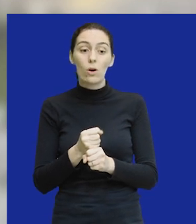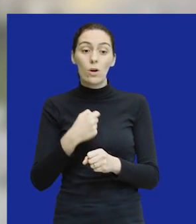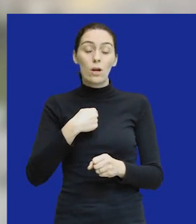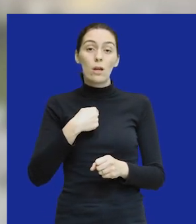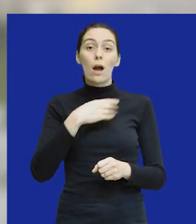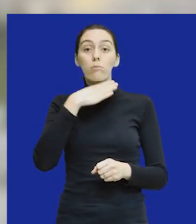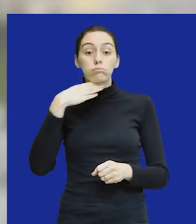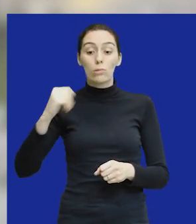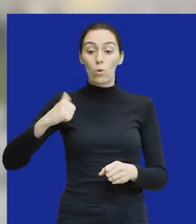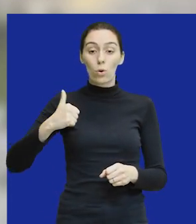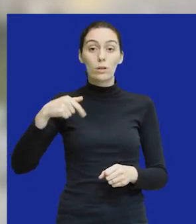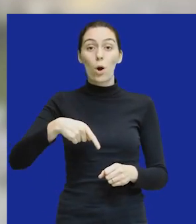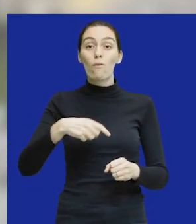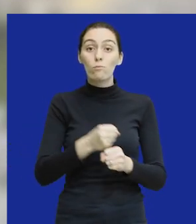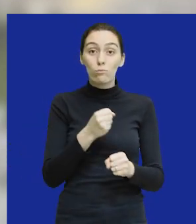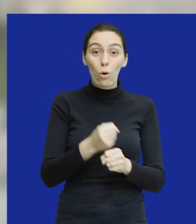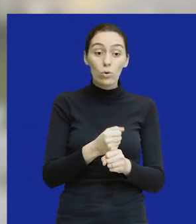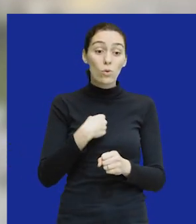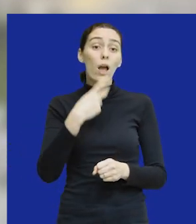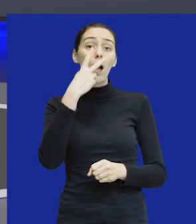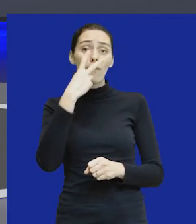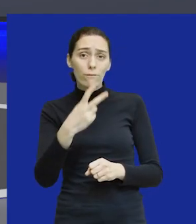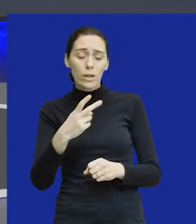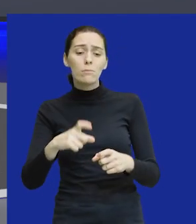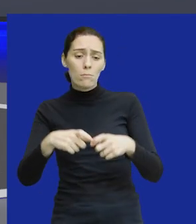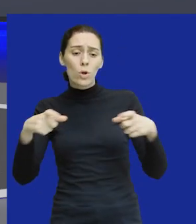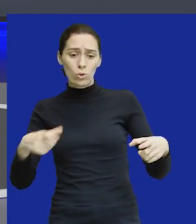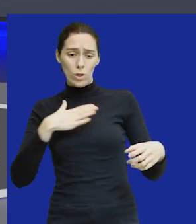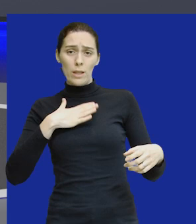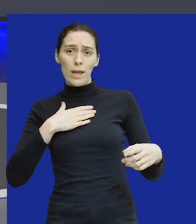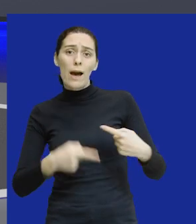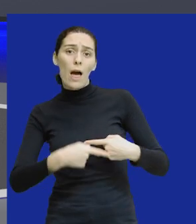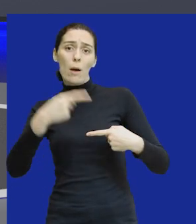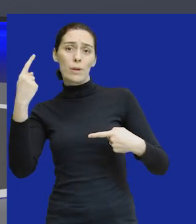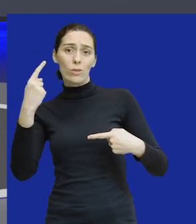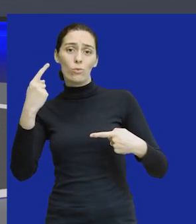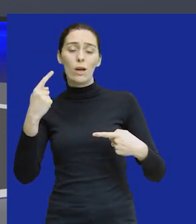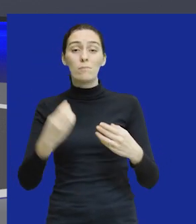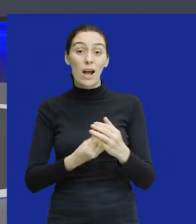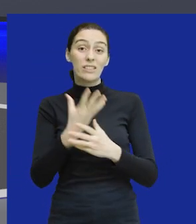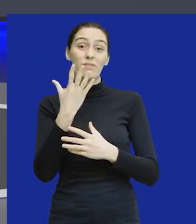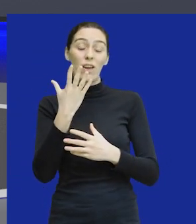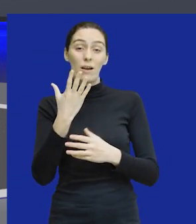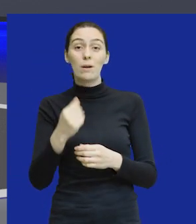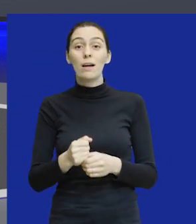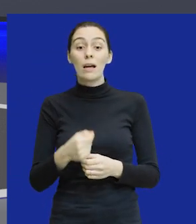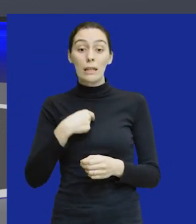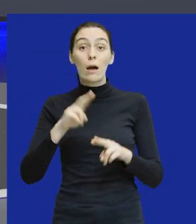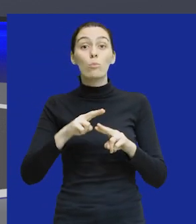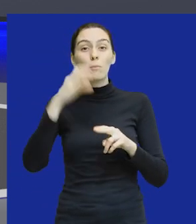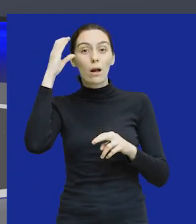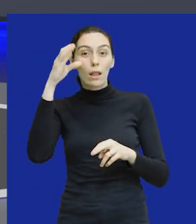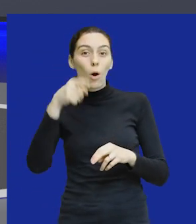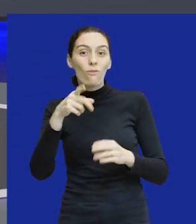nakon toliko godina u ovom poslu itekako vidim prostora za vlastiti napredak i rast, tako da